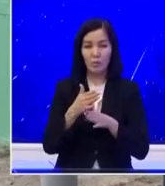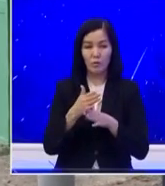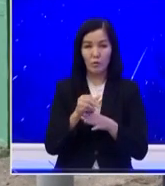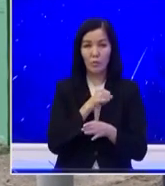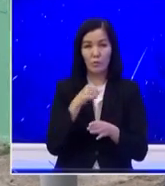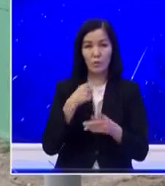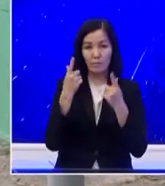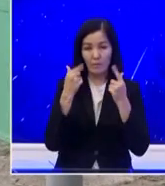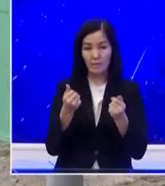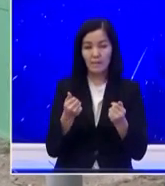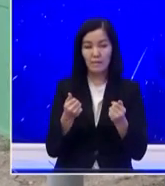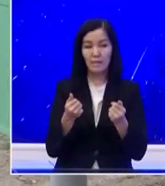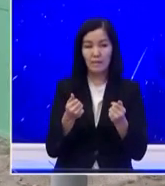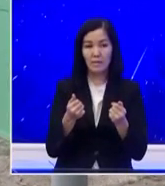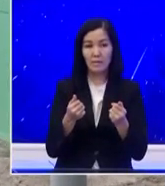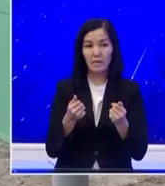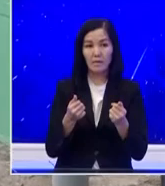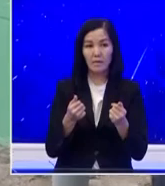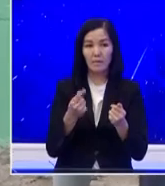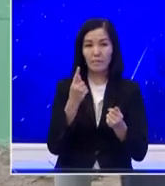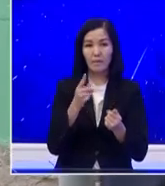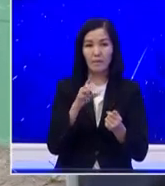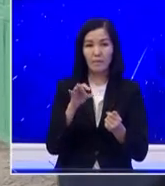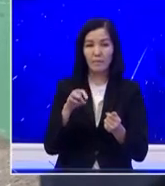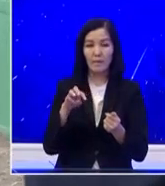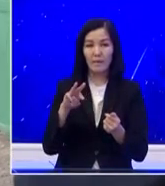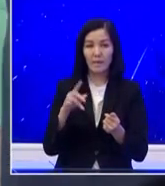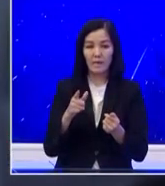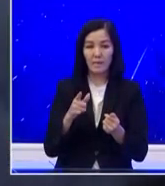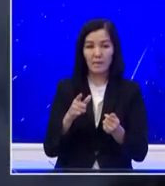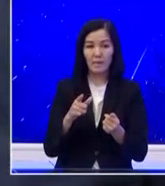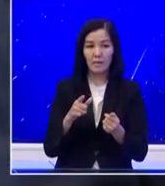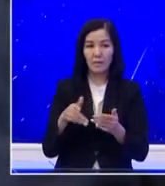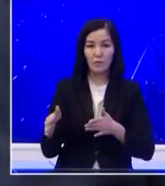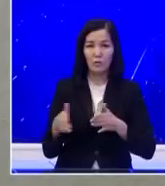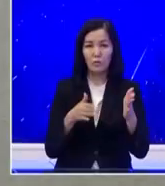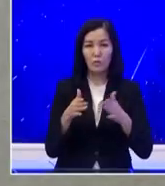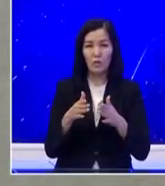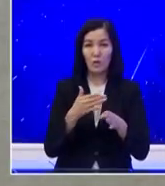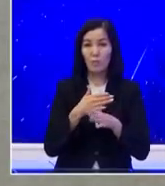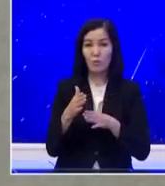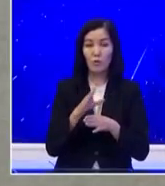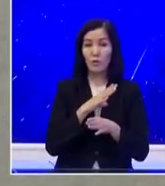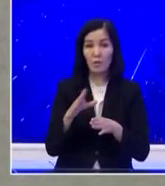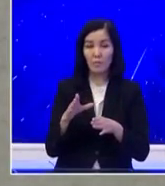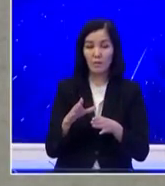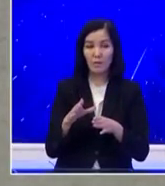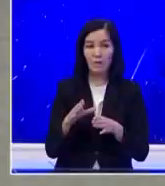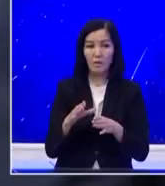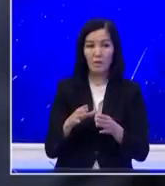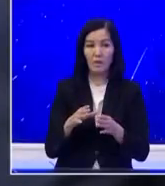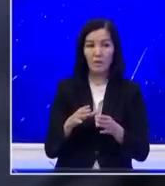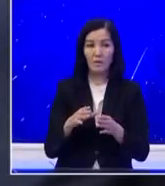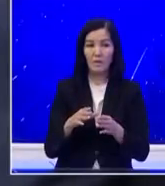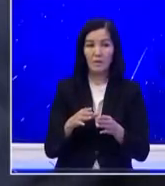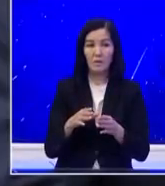көріп отырсыңдар. Сонда сендерді 1 миллиард ақша ішкі жолға берді деген қашан болған? Ол қашан болған емес. Вот смотрите, соған жақсылап